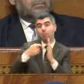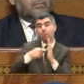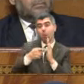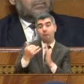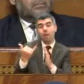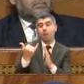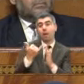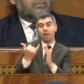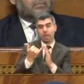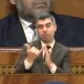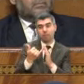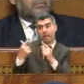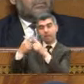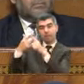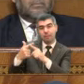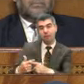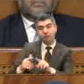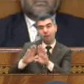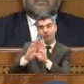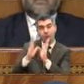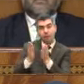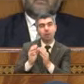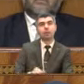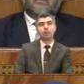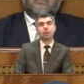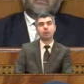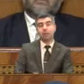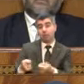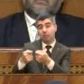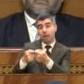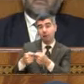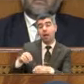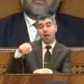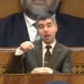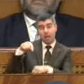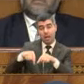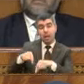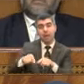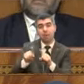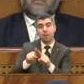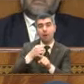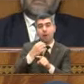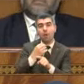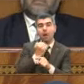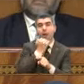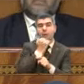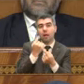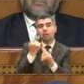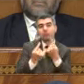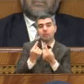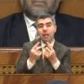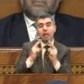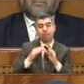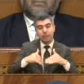على الاقتصاد الوطني، ولكن بالمقابل لها سلبيات على بعض المدن الوطنية التي تعيش من الطريق وعلى